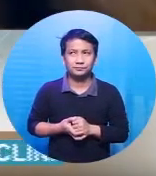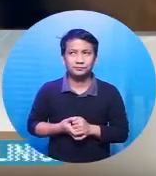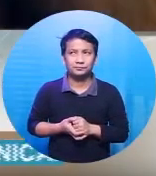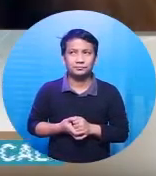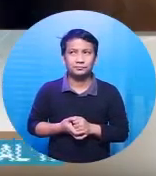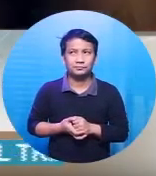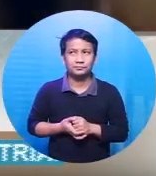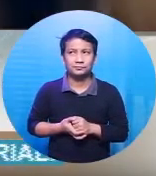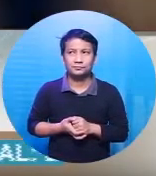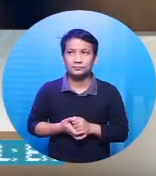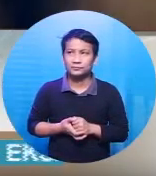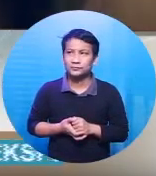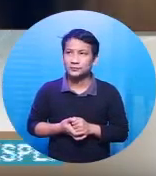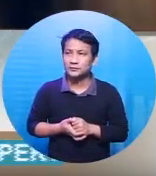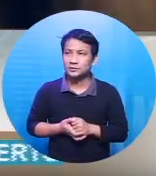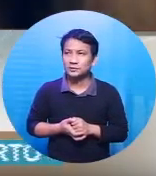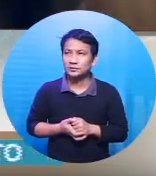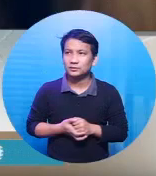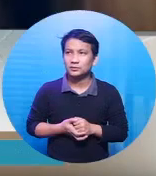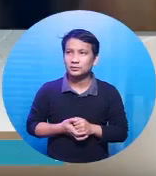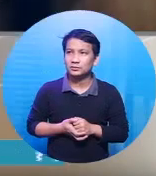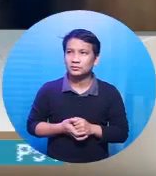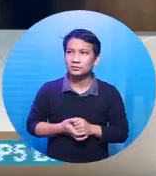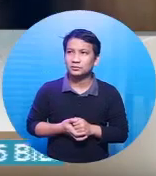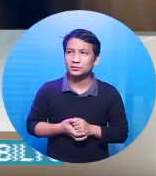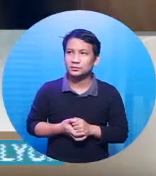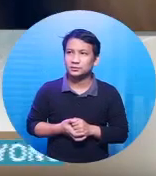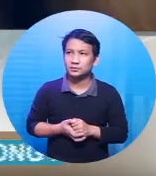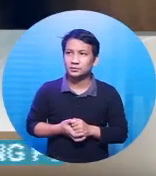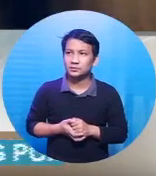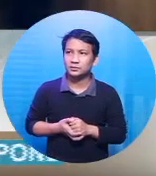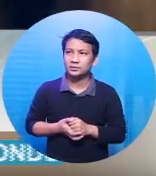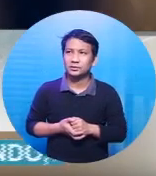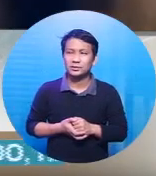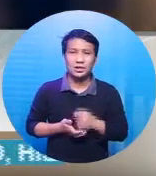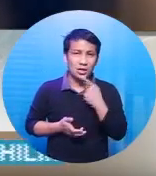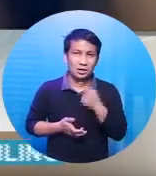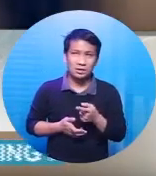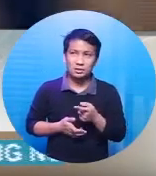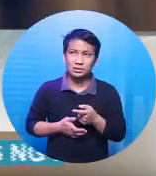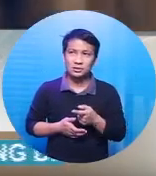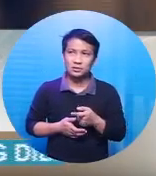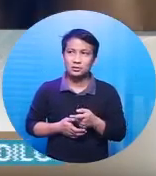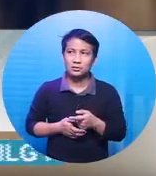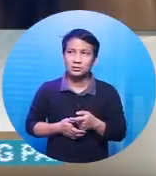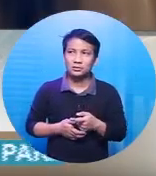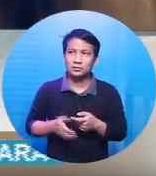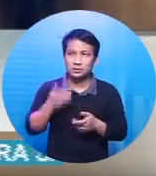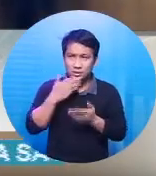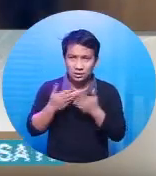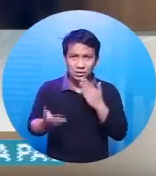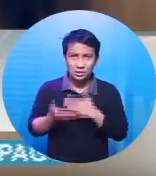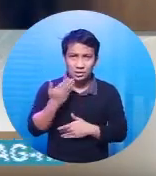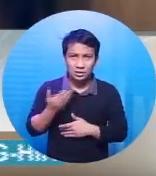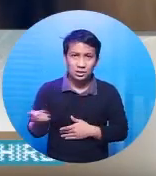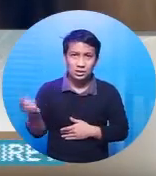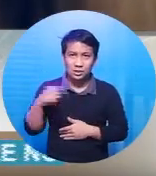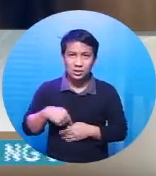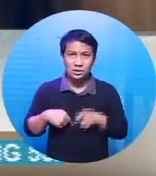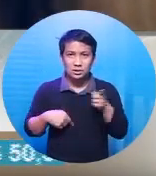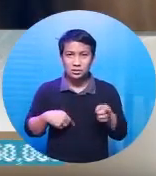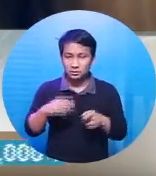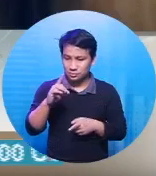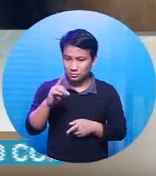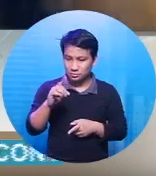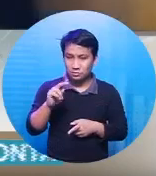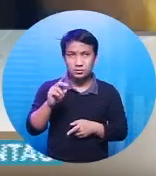direct? Nay. Yes po, good morning po. Okay. Nay, andito yes, na po yung... Po. Opo, good morning po. Andito na po yung DNA